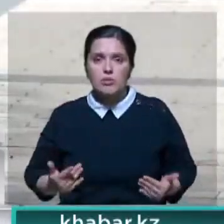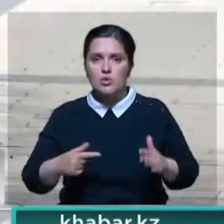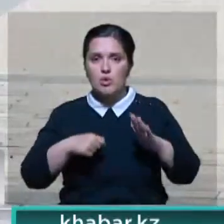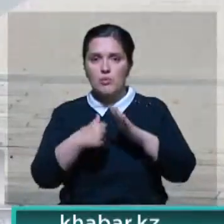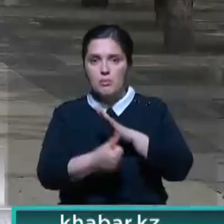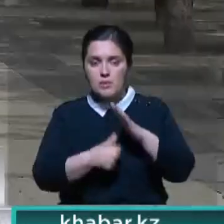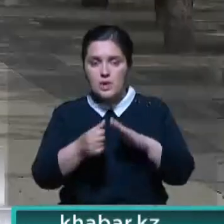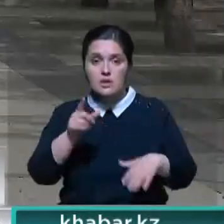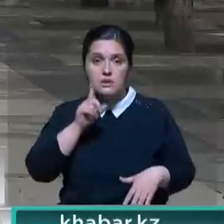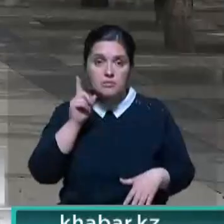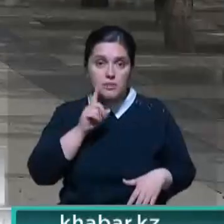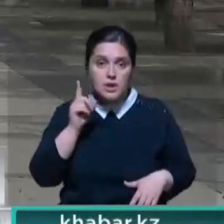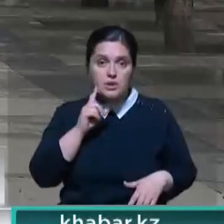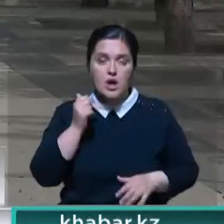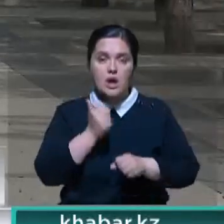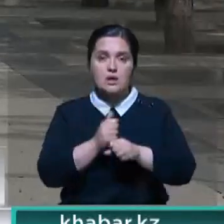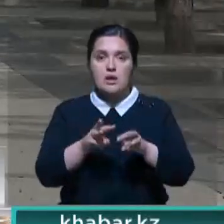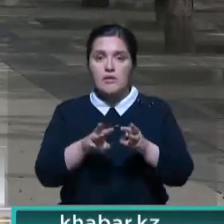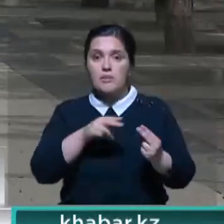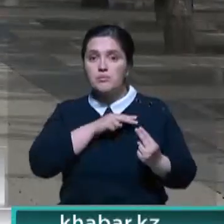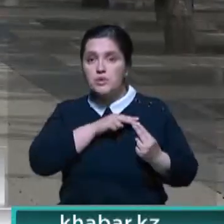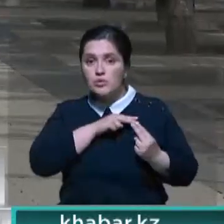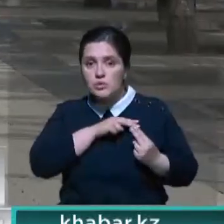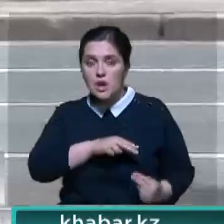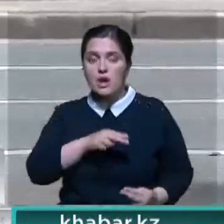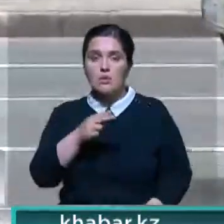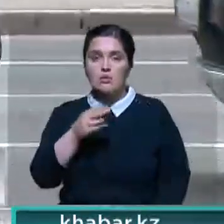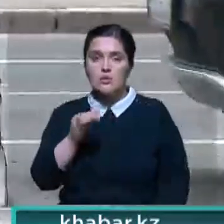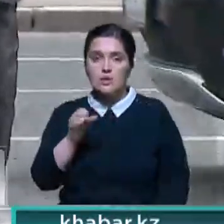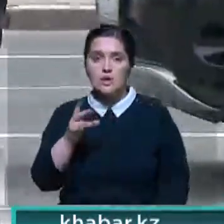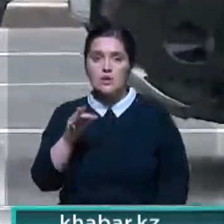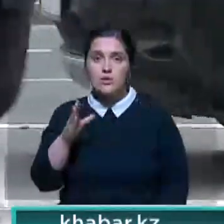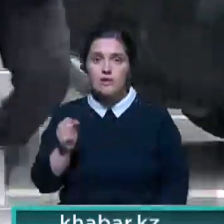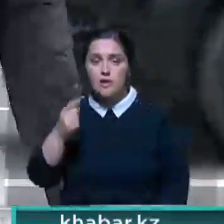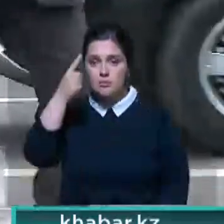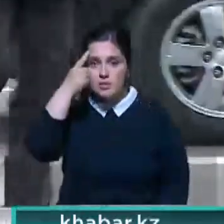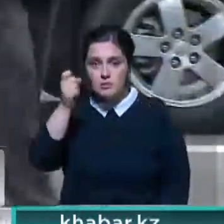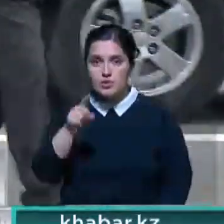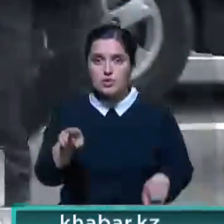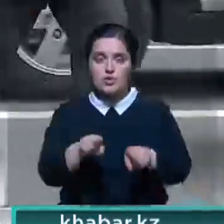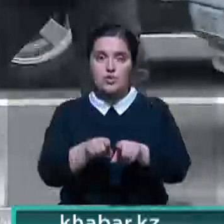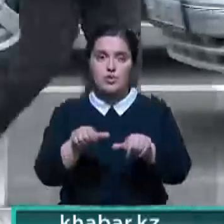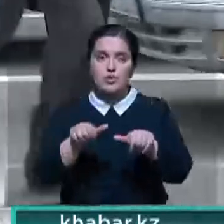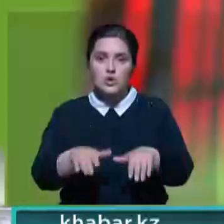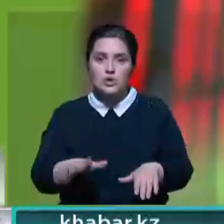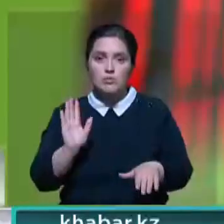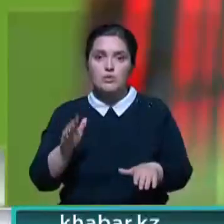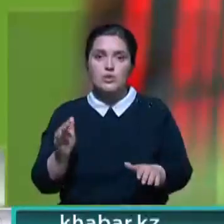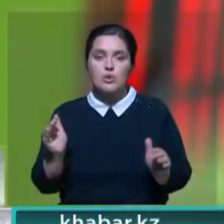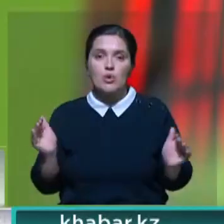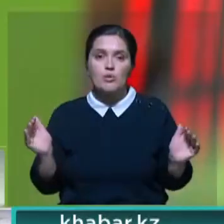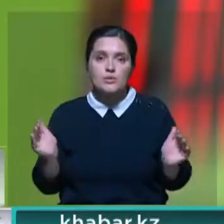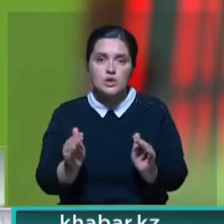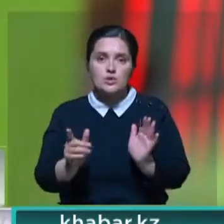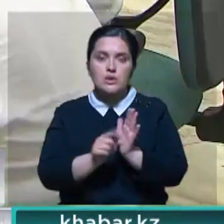жизни, уровнем безработицы среди молодежи. Глава Минтруда Тамара Дуйсенова, в свою очередь, предупредила, что такое решение